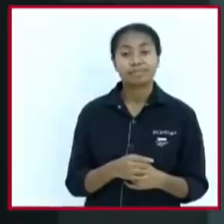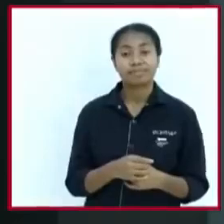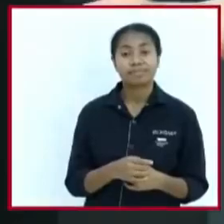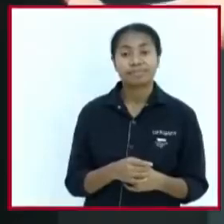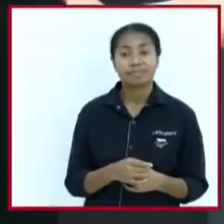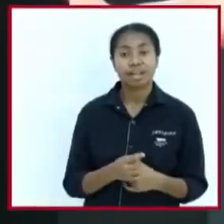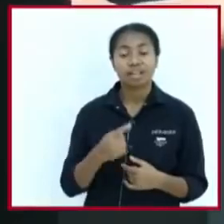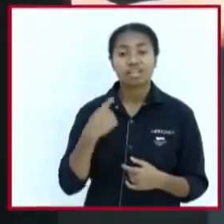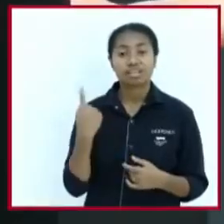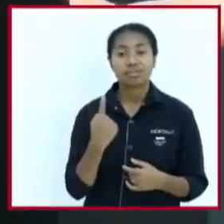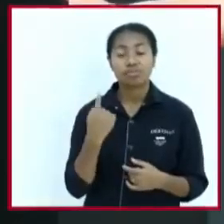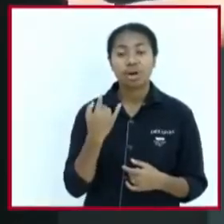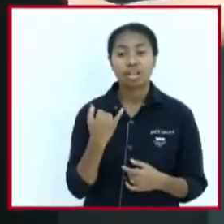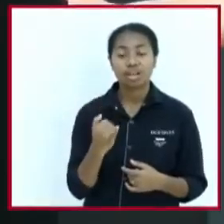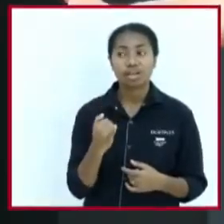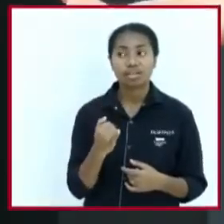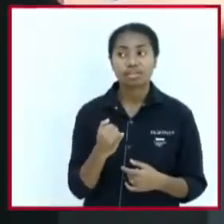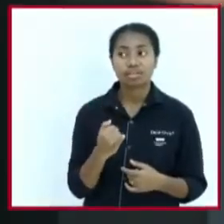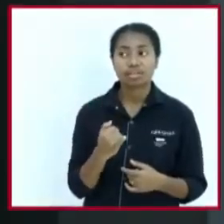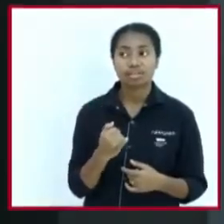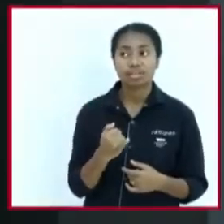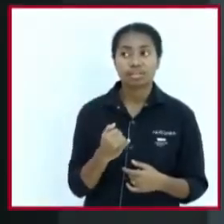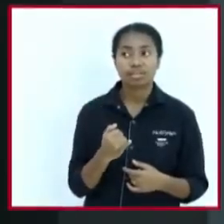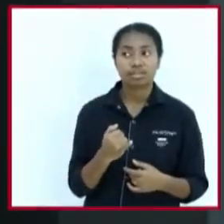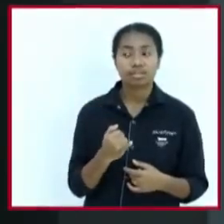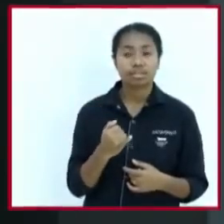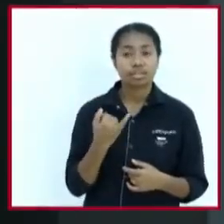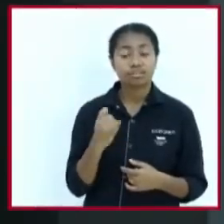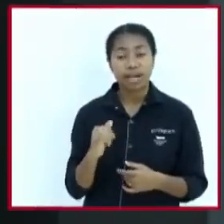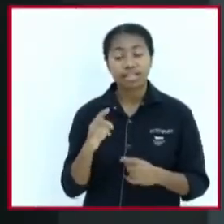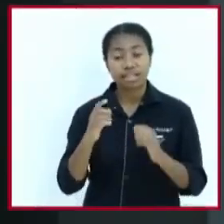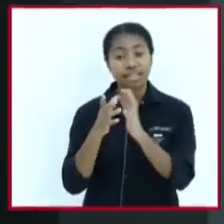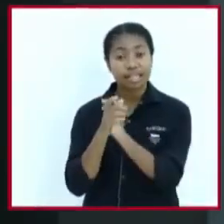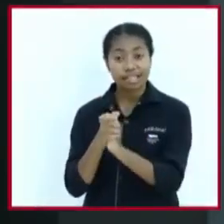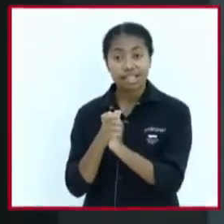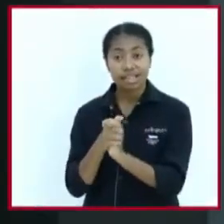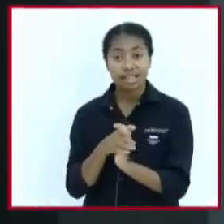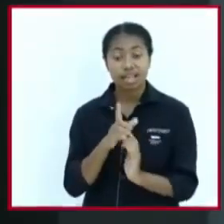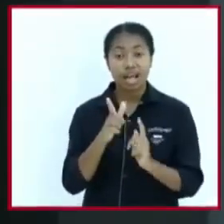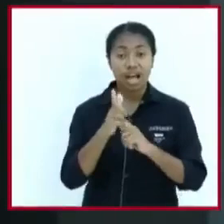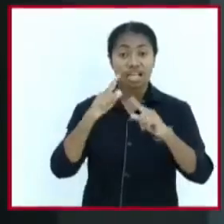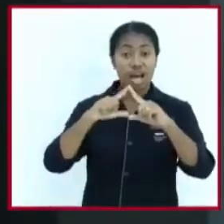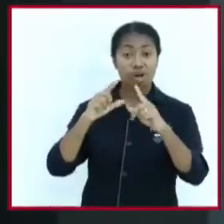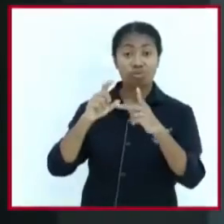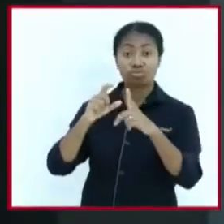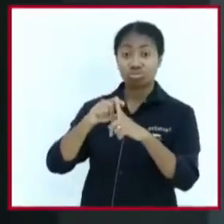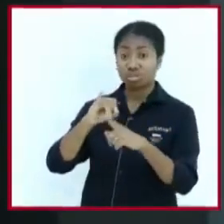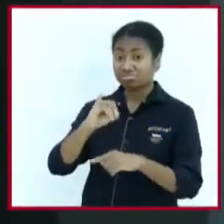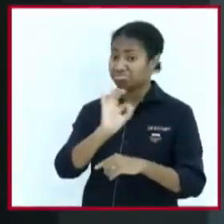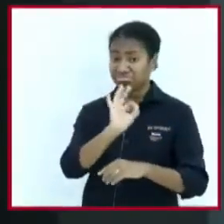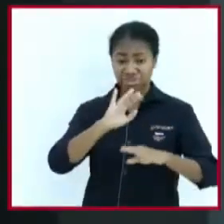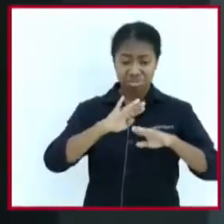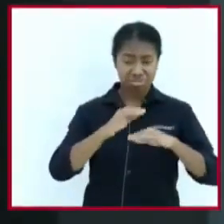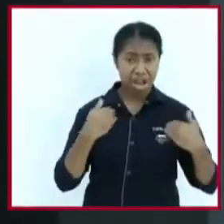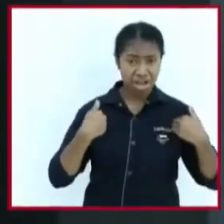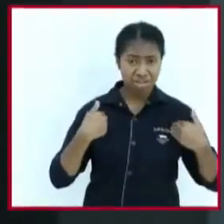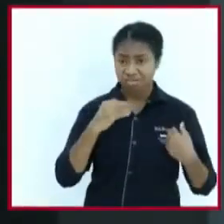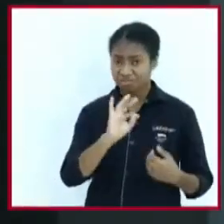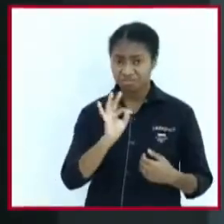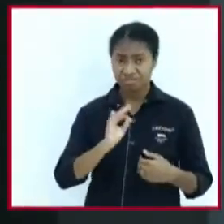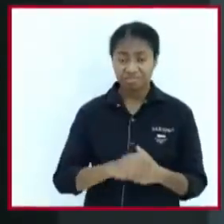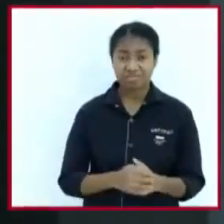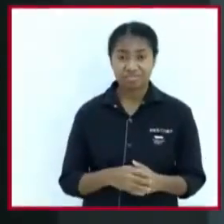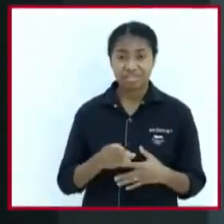semua yang Lentera dibanding Kristen Yahudi tiarap Hai Maka sekali